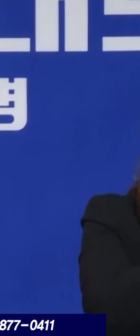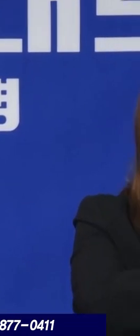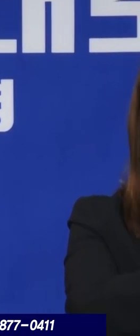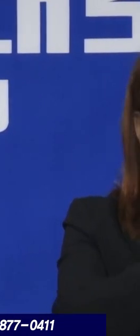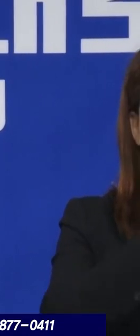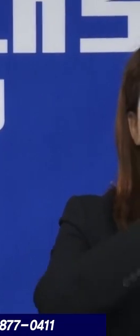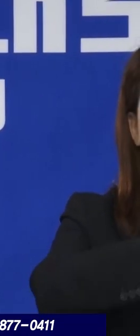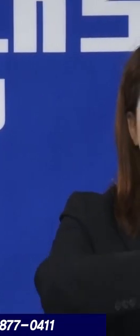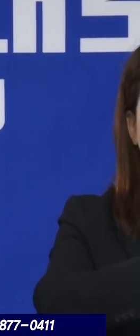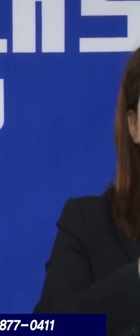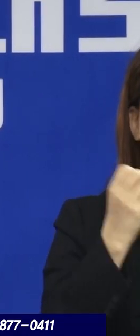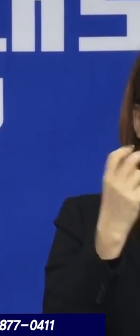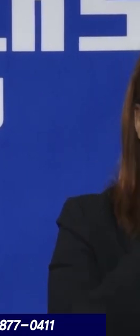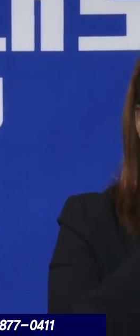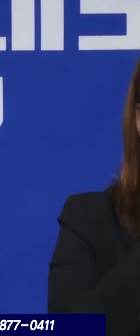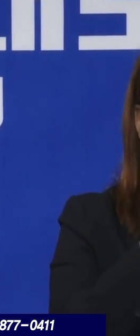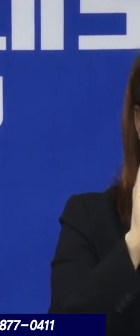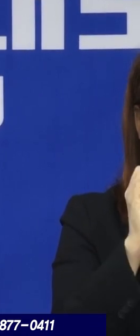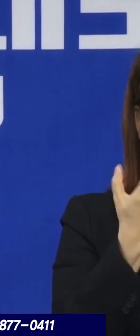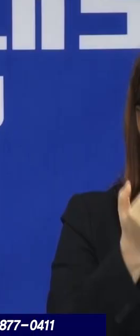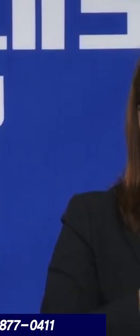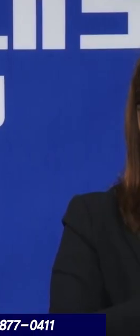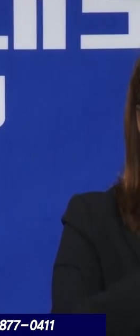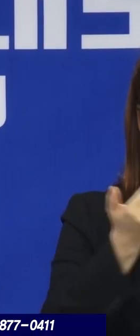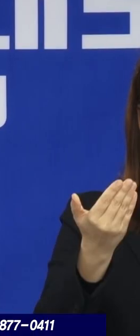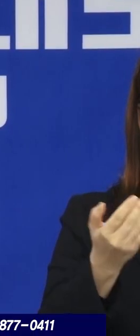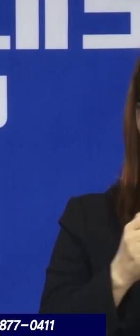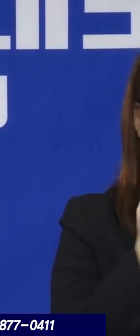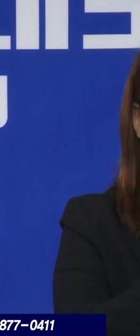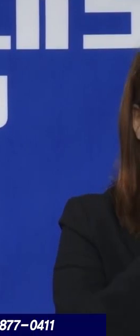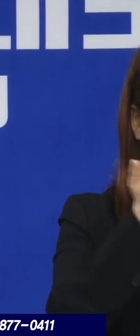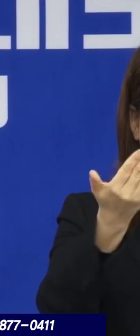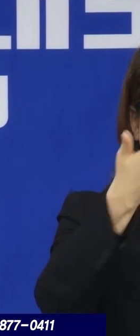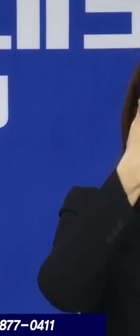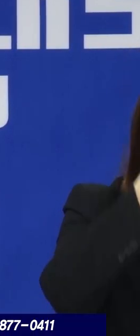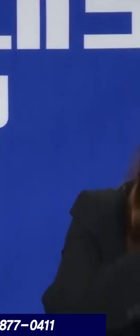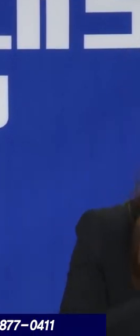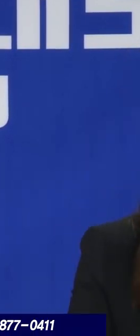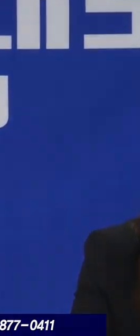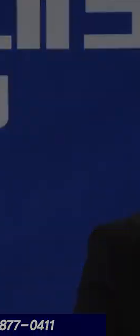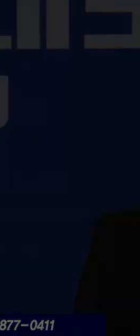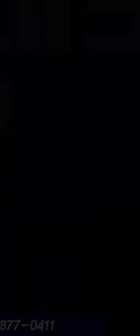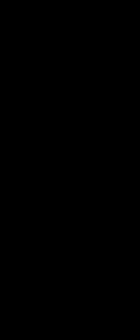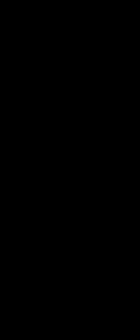그 시간쯤에 다시 한번 보도자료로 기자 여러분께 인사를 드리겠습니다. 감사합니다.